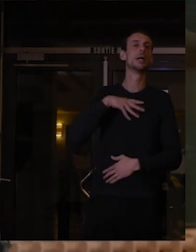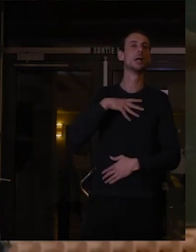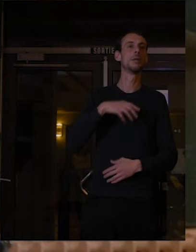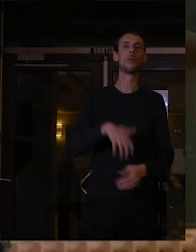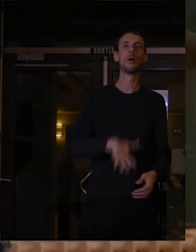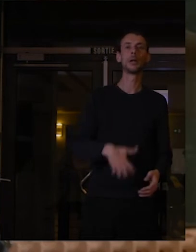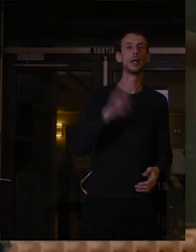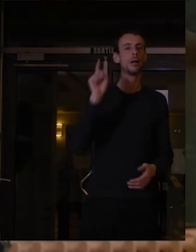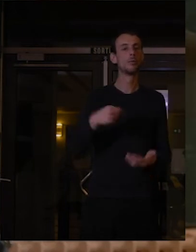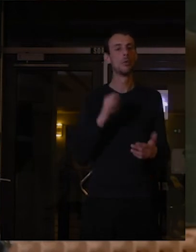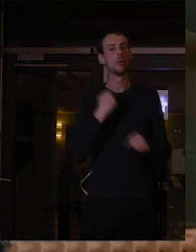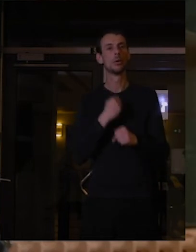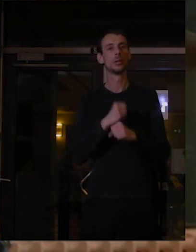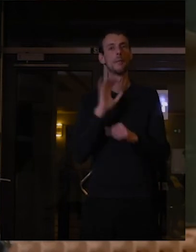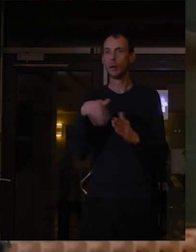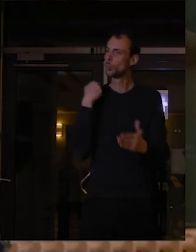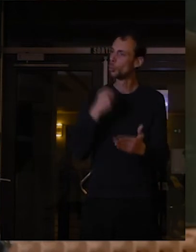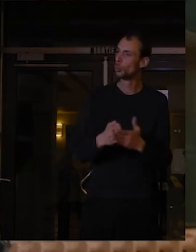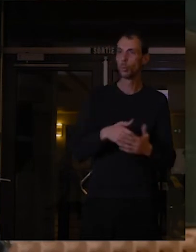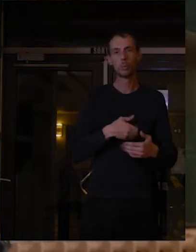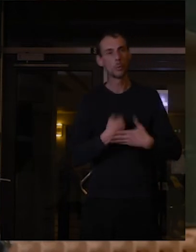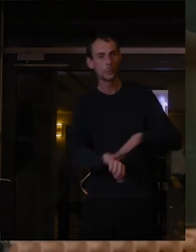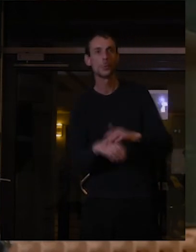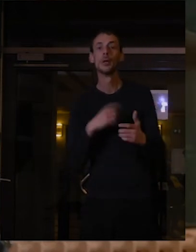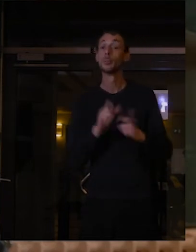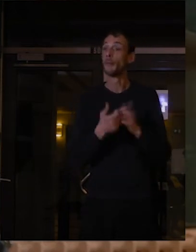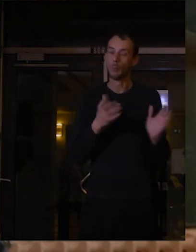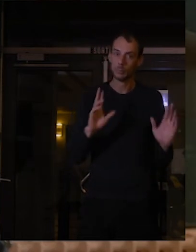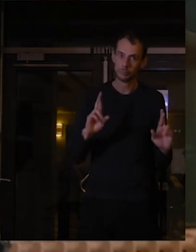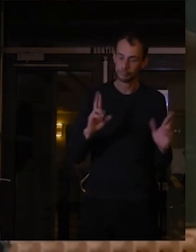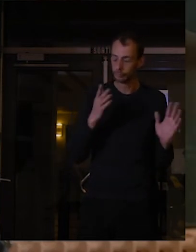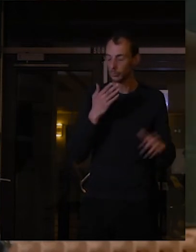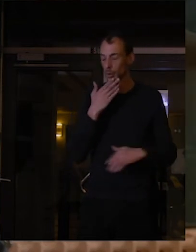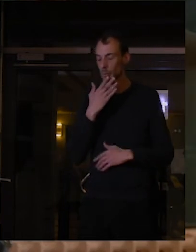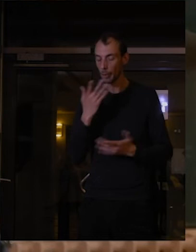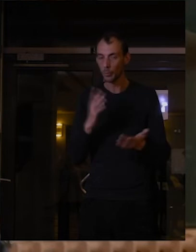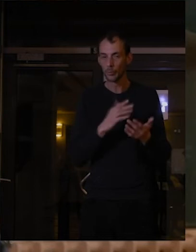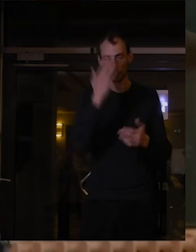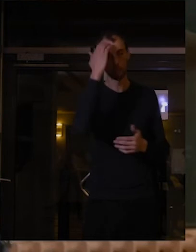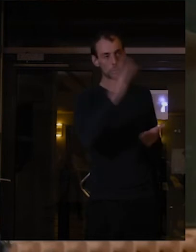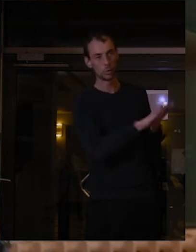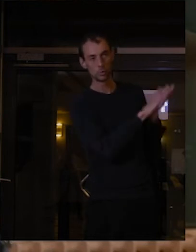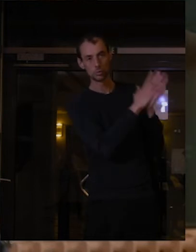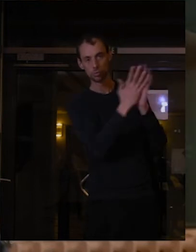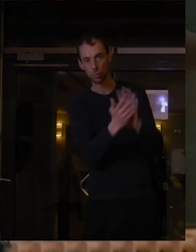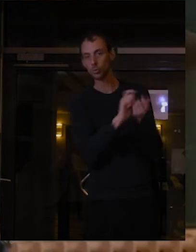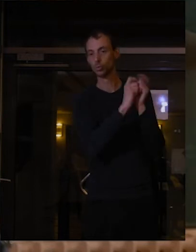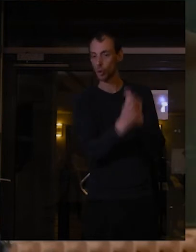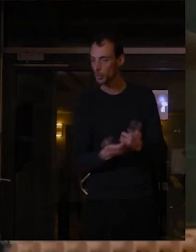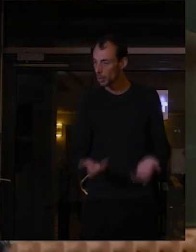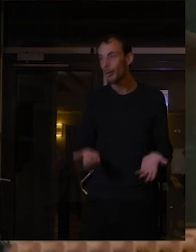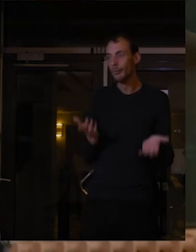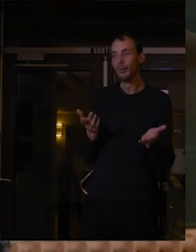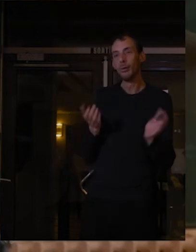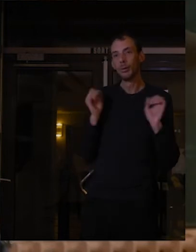travailler jusqu'à son accouchement. Et heureusement, les mentalités changent, elles prennent leur jour